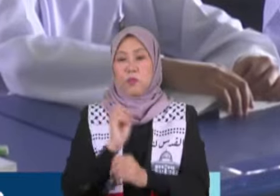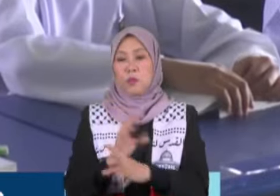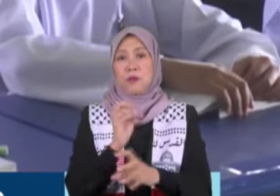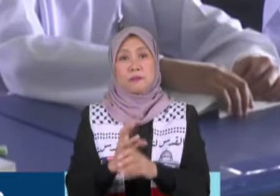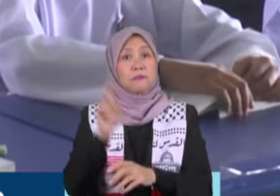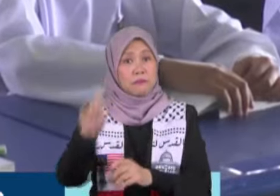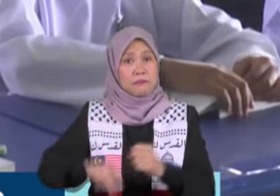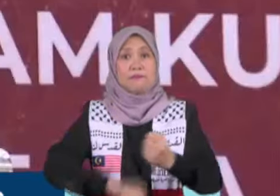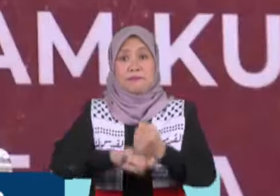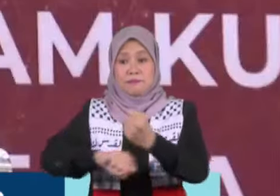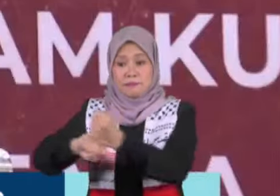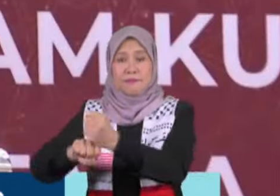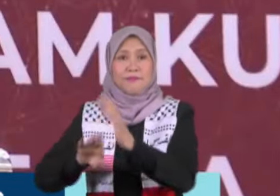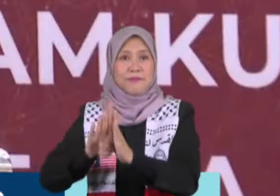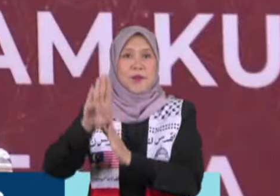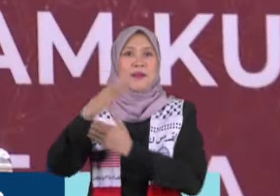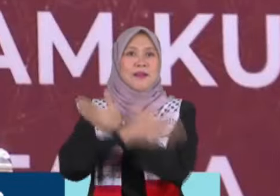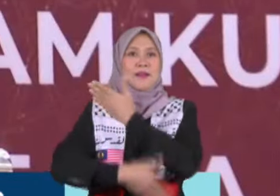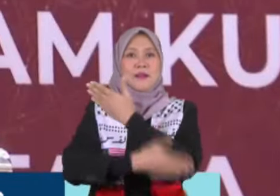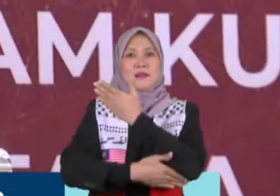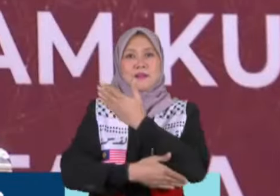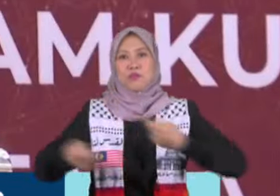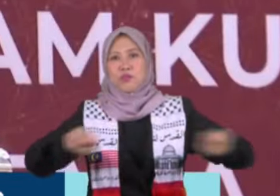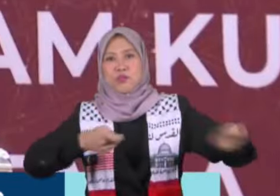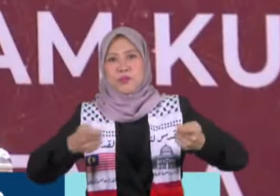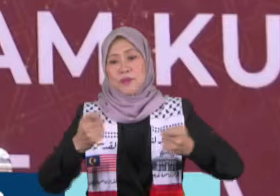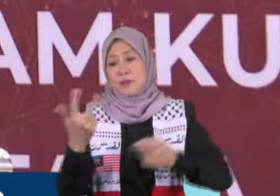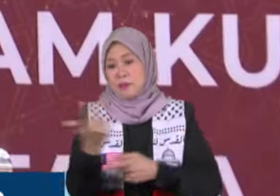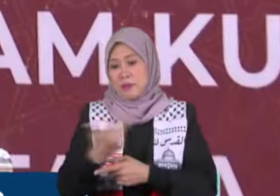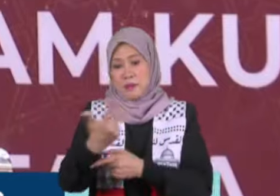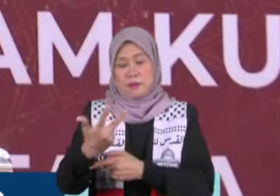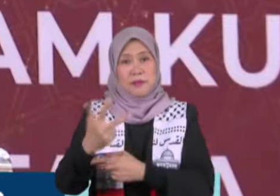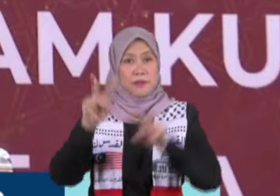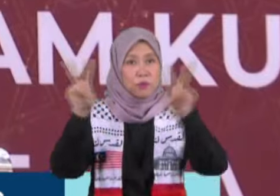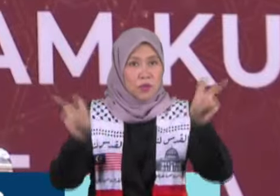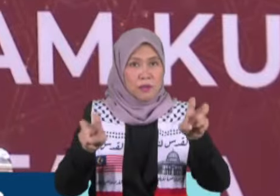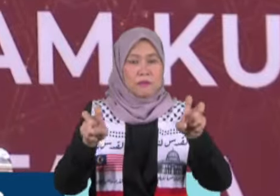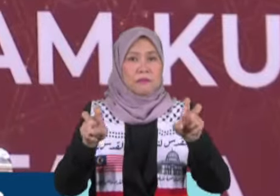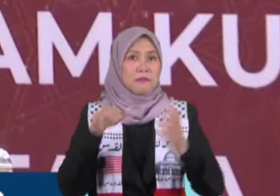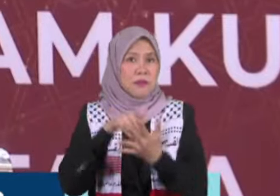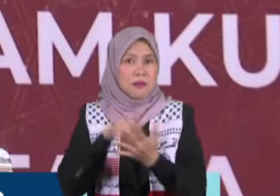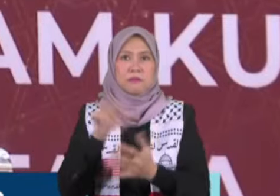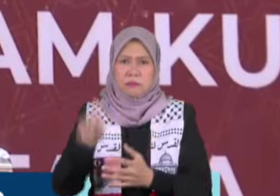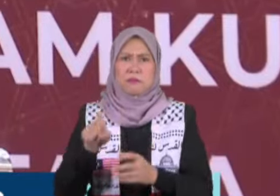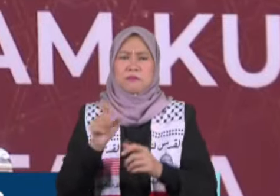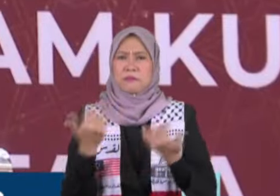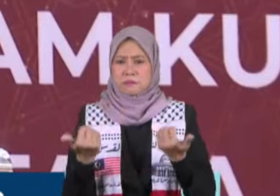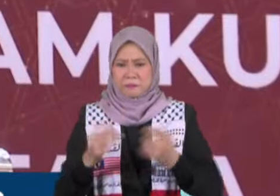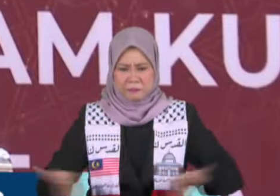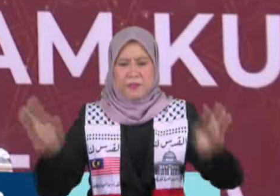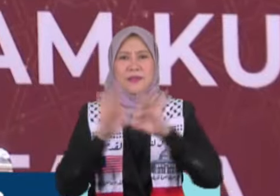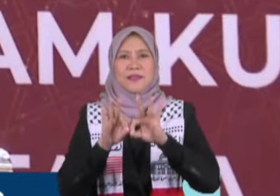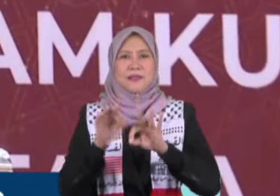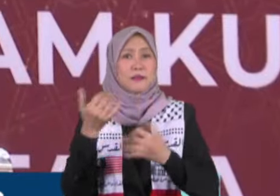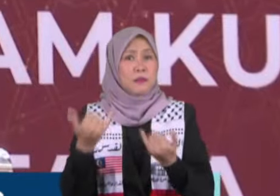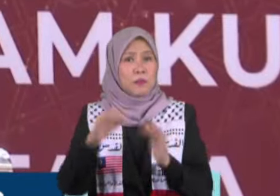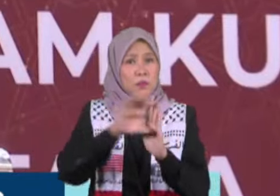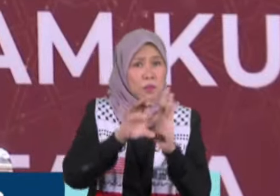bagi menyokong pembangunan negara. Penguasaan ketiga-tiga subjek itu amat mendesak berikutan perubahan dalam bidang kurikulum